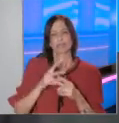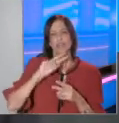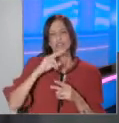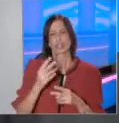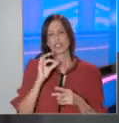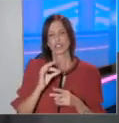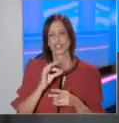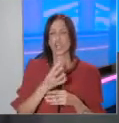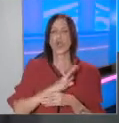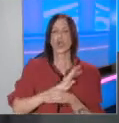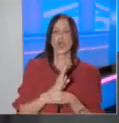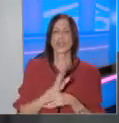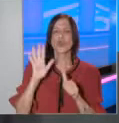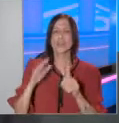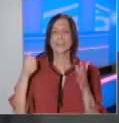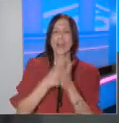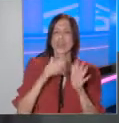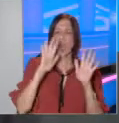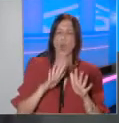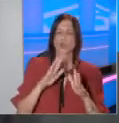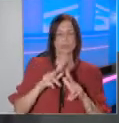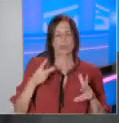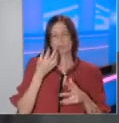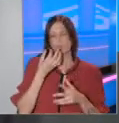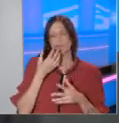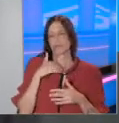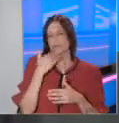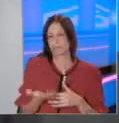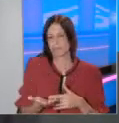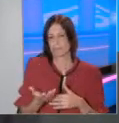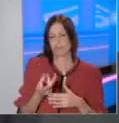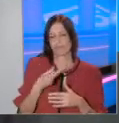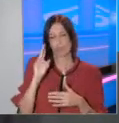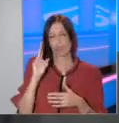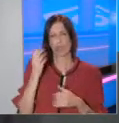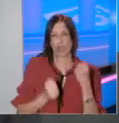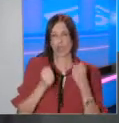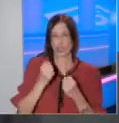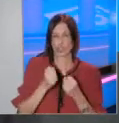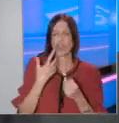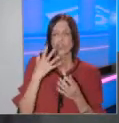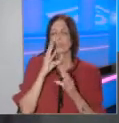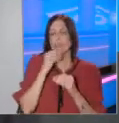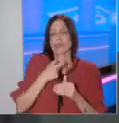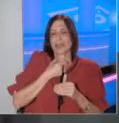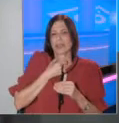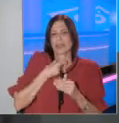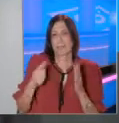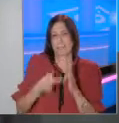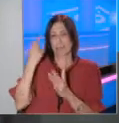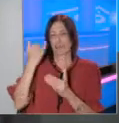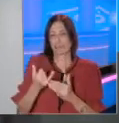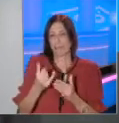מדברים על חודשים יוני עד אוגוסט, החריף את המצוקות של בני הנוער. אנחנו דיברנו על מצוקות גם בגל הראשון, אבל הפעם הם רק